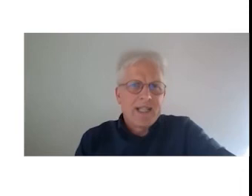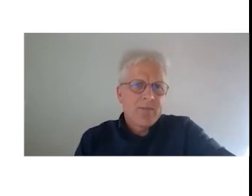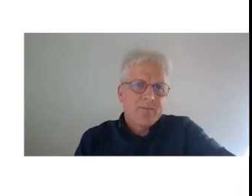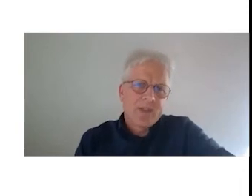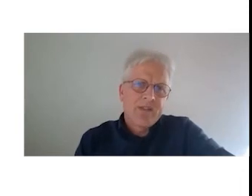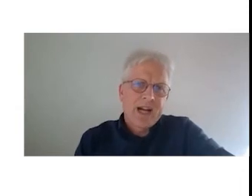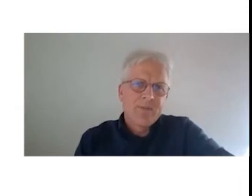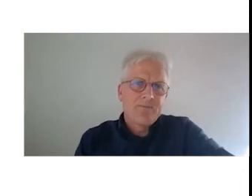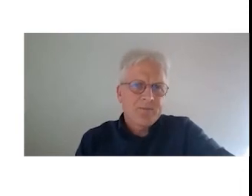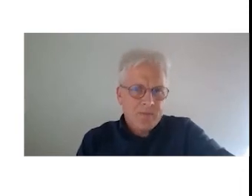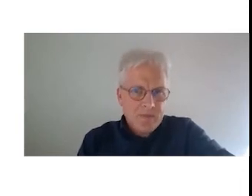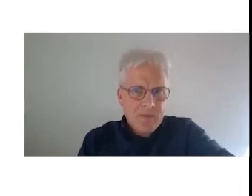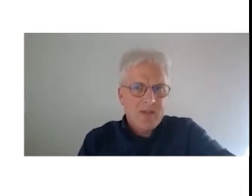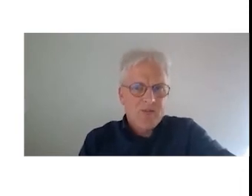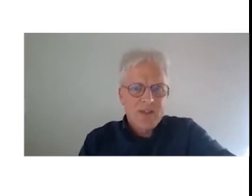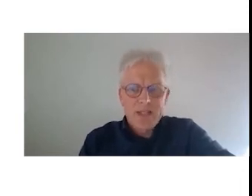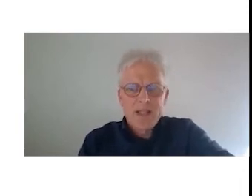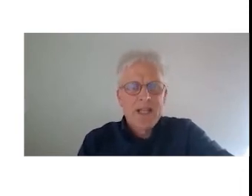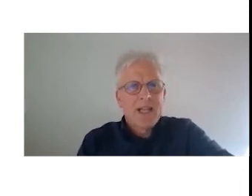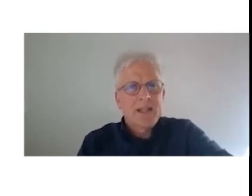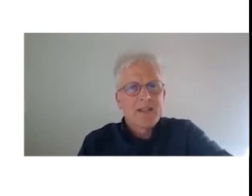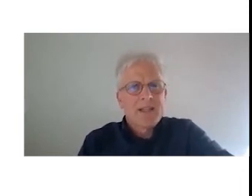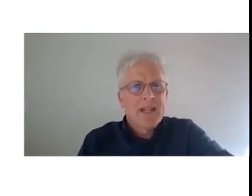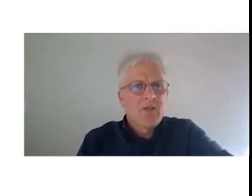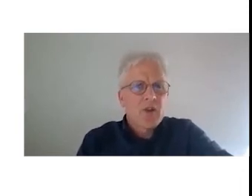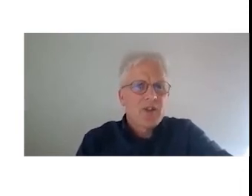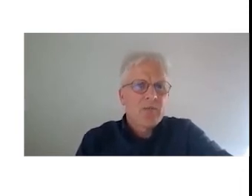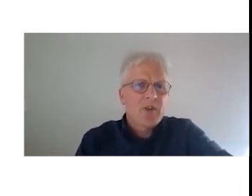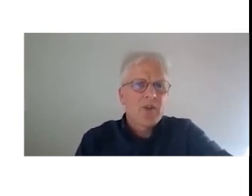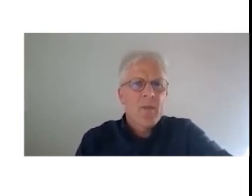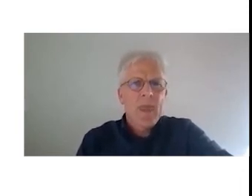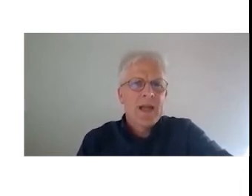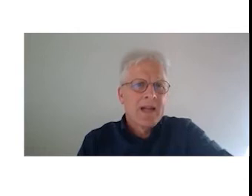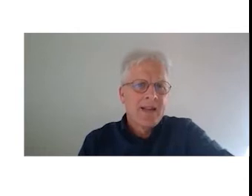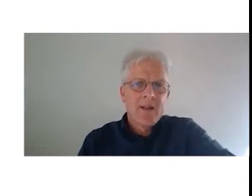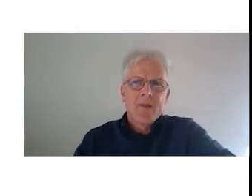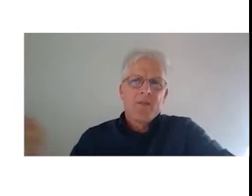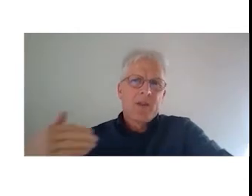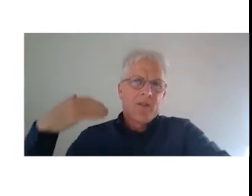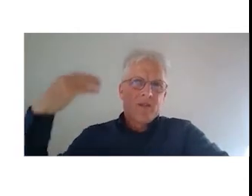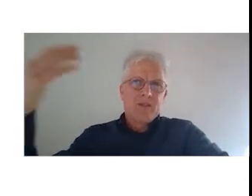Die Idee, die wir haben und weswegen ich das jetzt hier gerne vorstellen möchte,